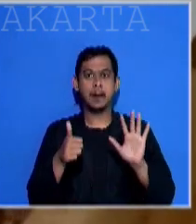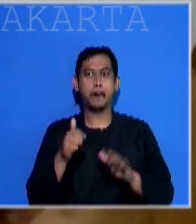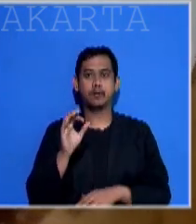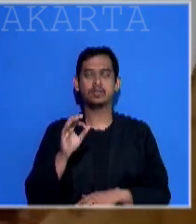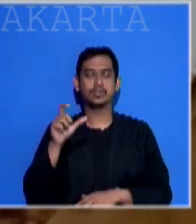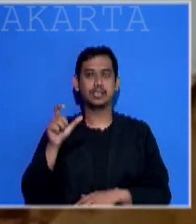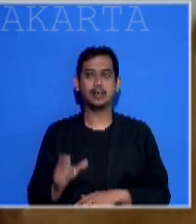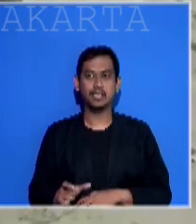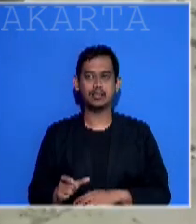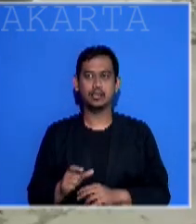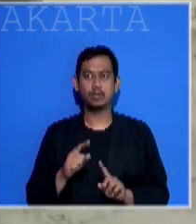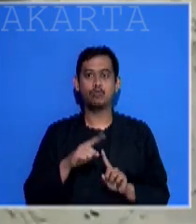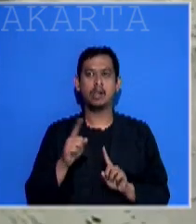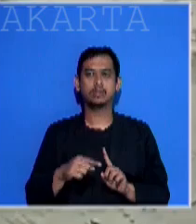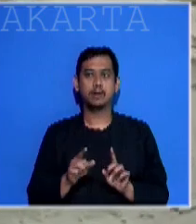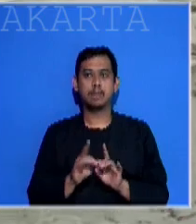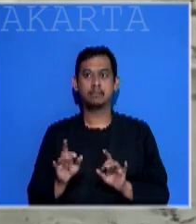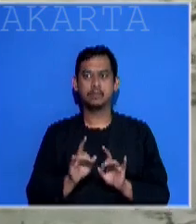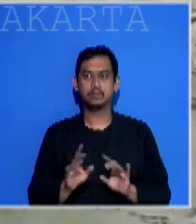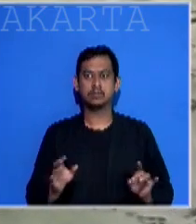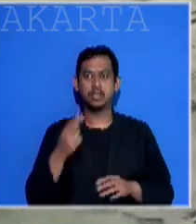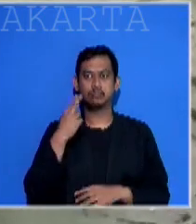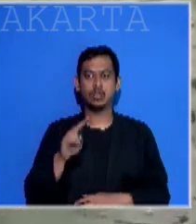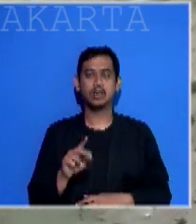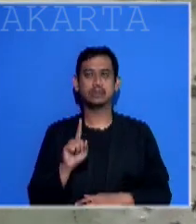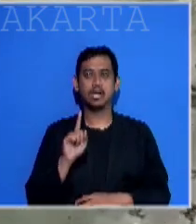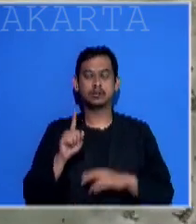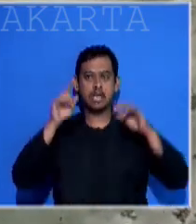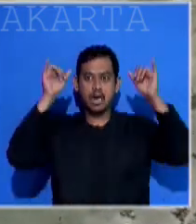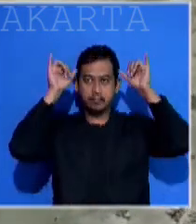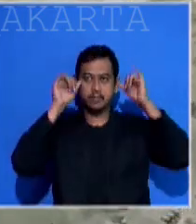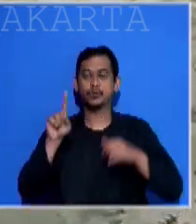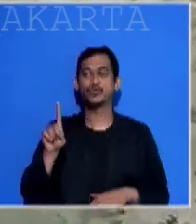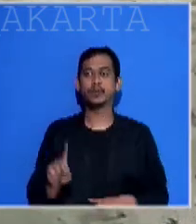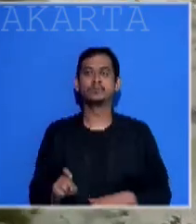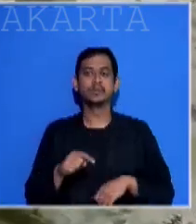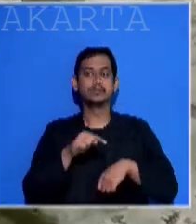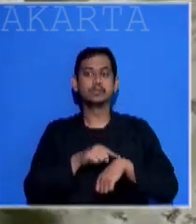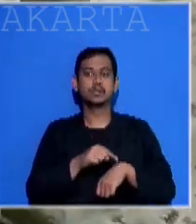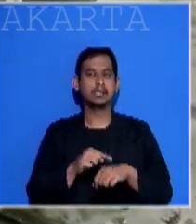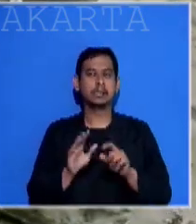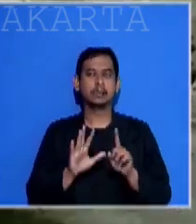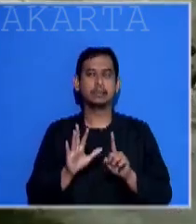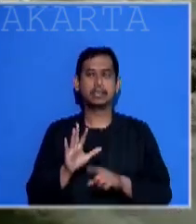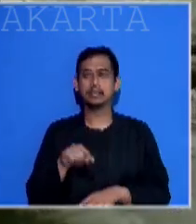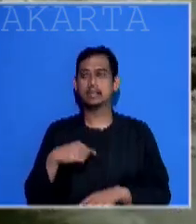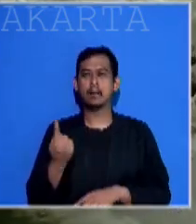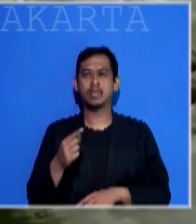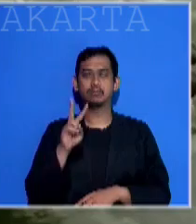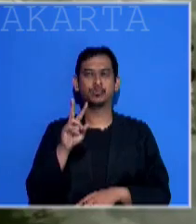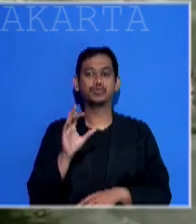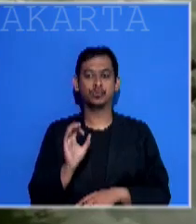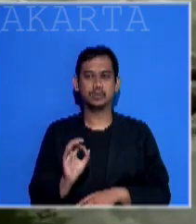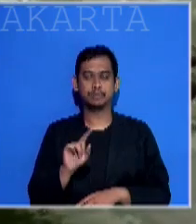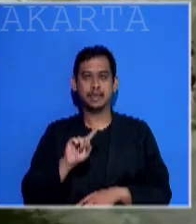dalam proses pemotongan sapi untuk penanganan satu ekor sapi hanya dibutuhkan waktu sekitar 15 sampai 20 menit sampai tubuh